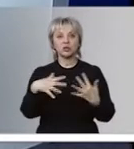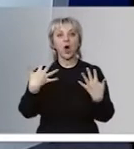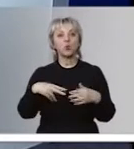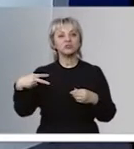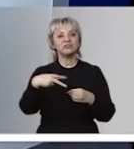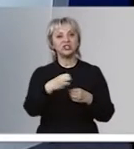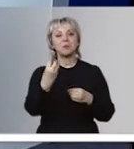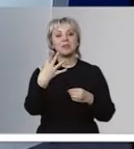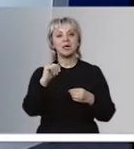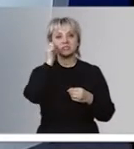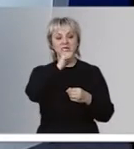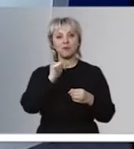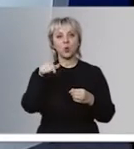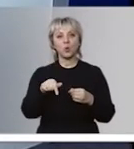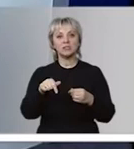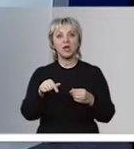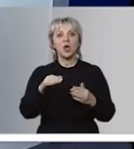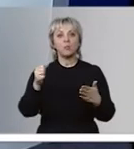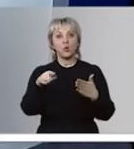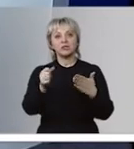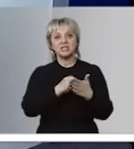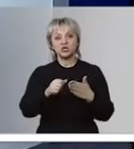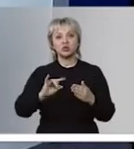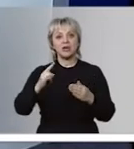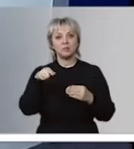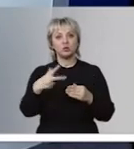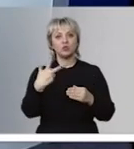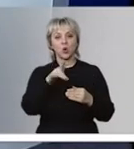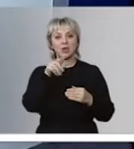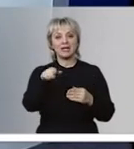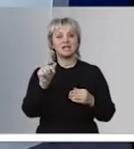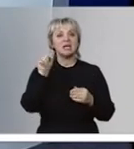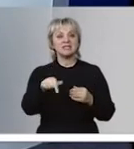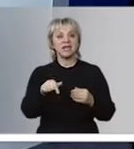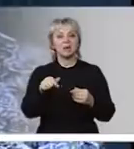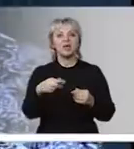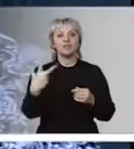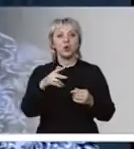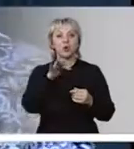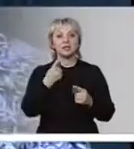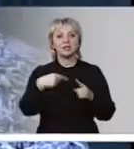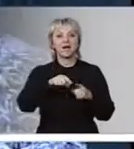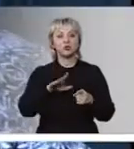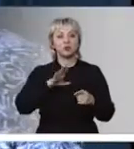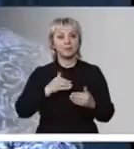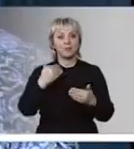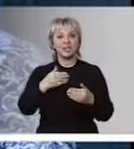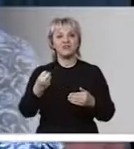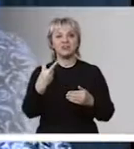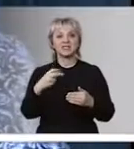уже с 2015 года по достижению ребенком 3 лет, то есть те трехлетки, которые шли